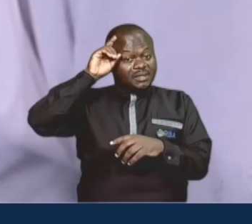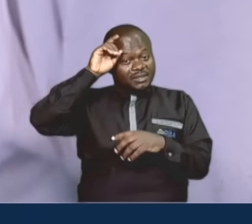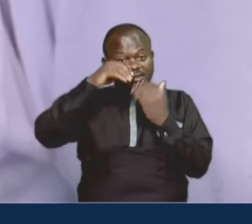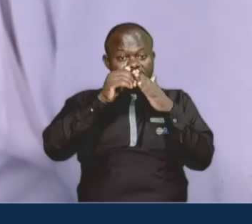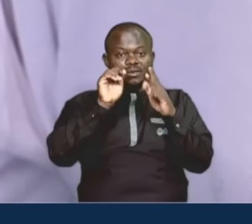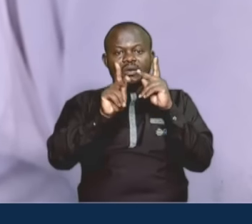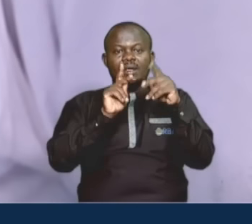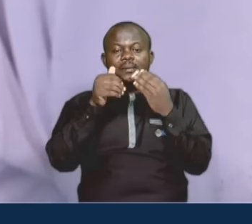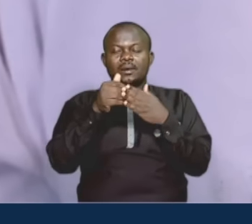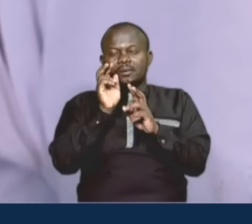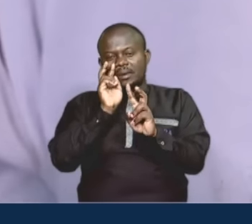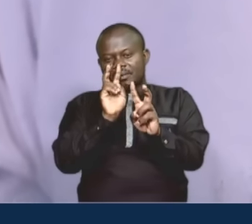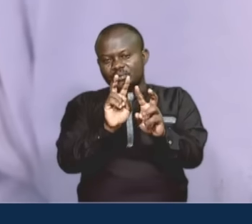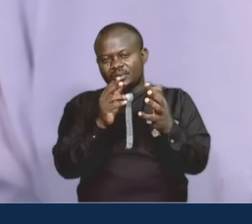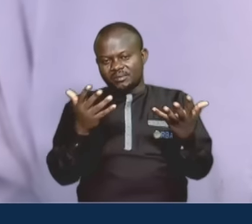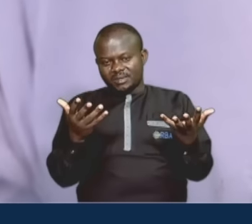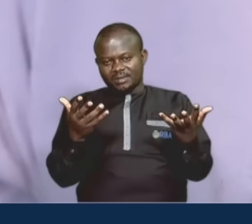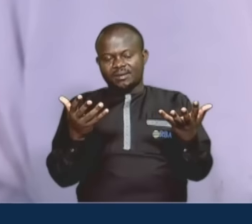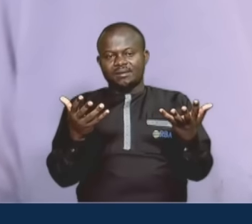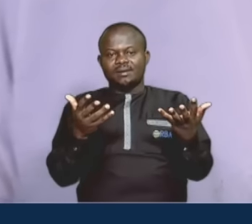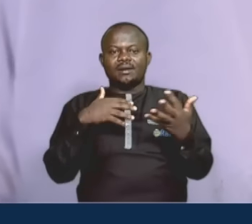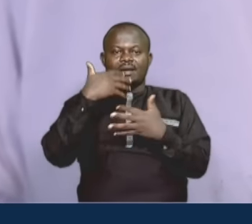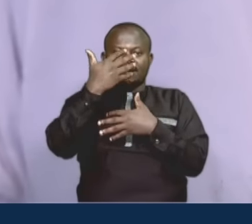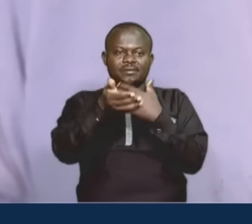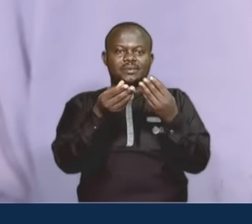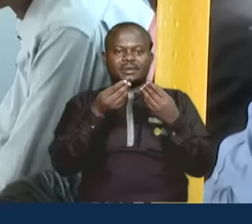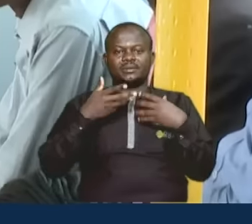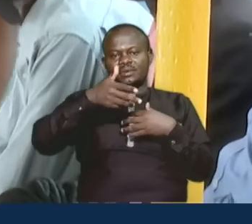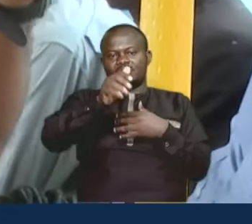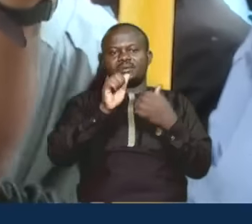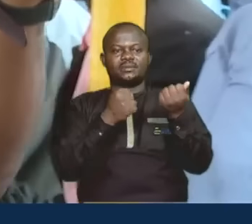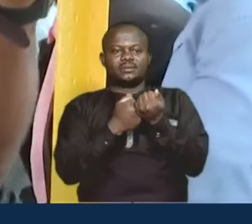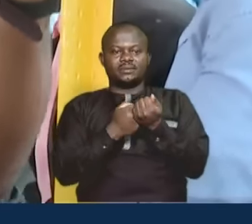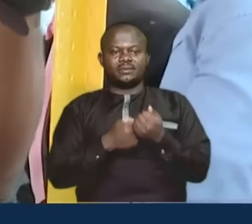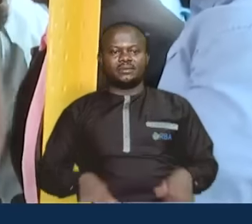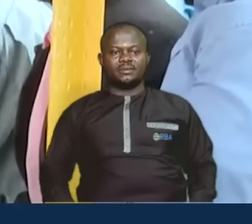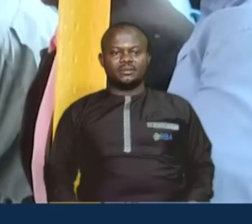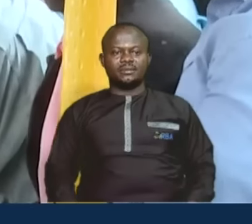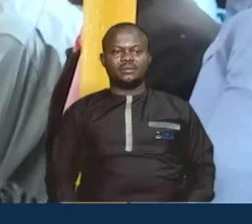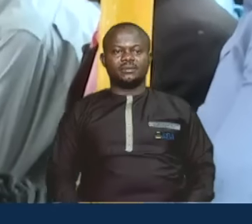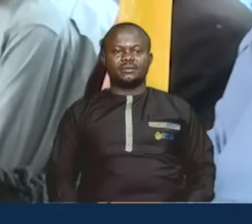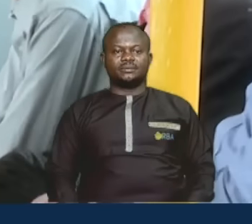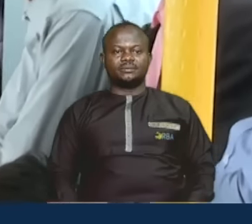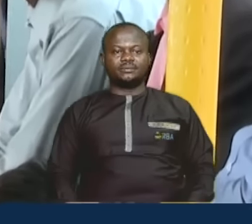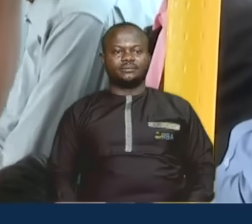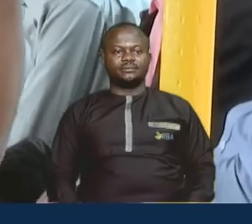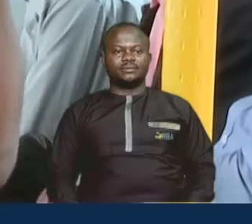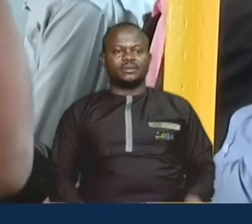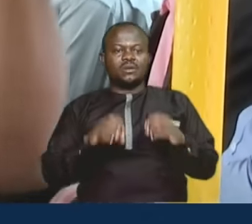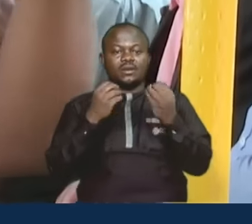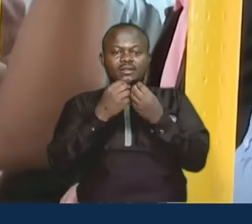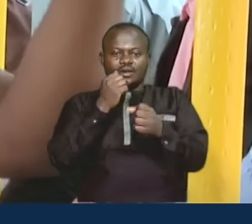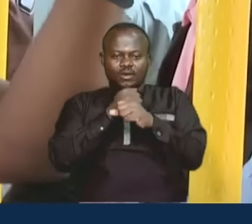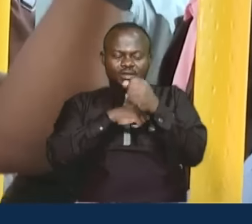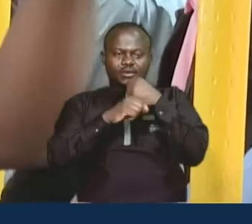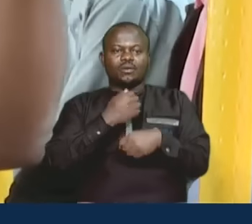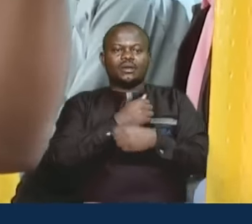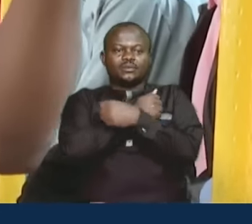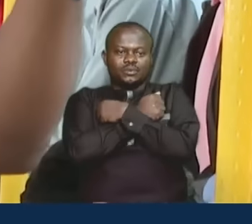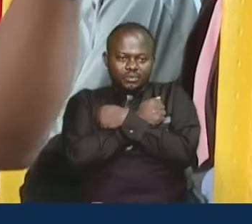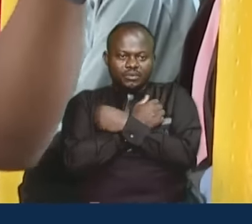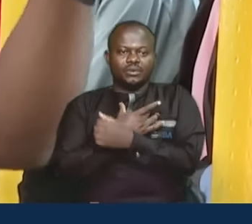ababa batureberera bakatugezaho ubwo bufasha. Ni umuryango ukora igikorwa cy'urukundo cyo gusura abarwayi bari mu bitaro kwa